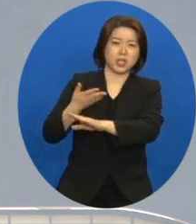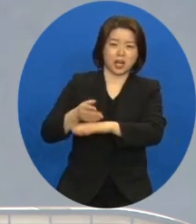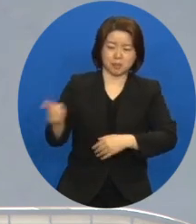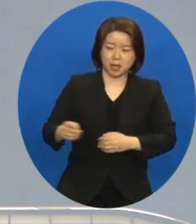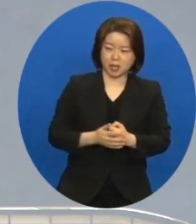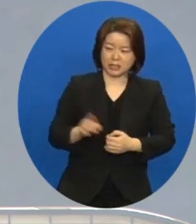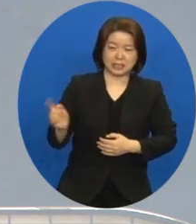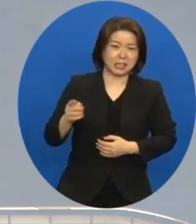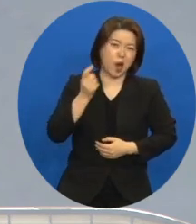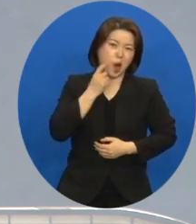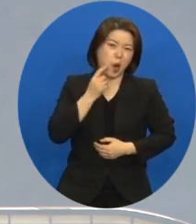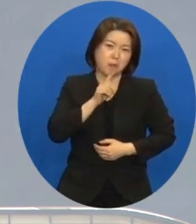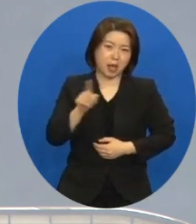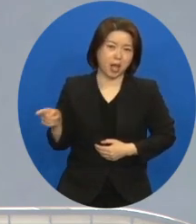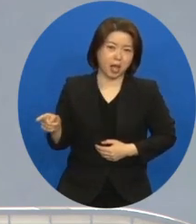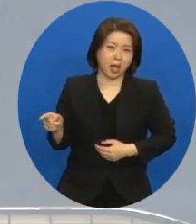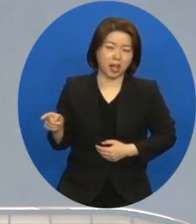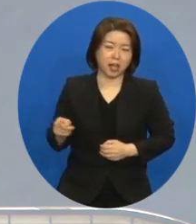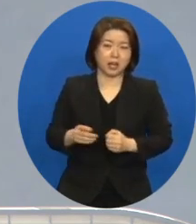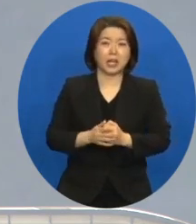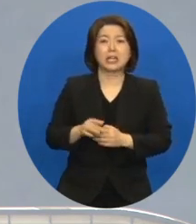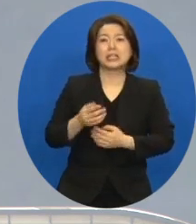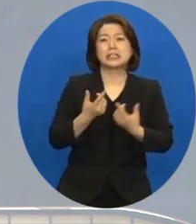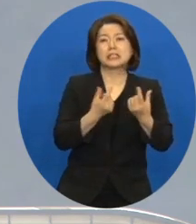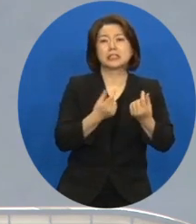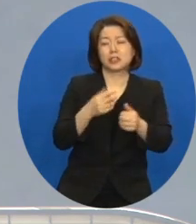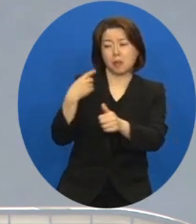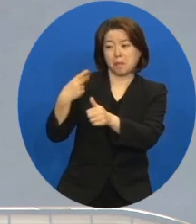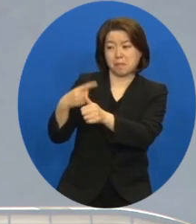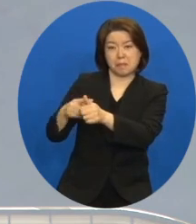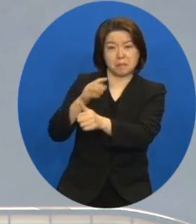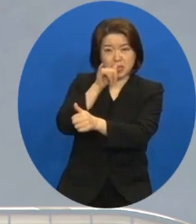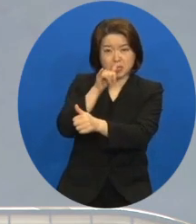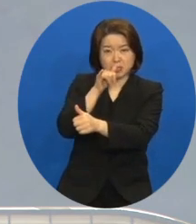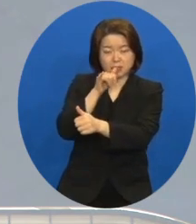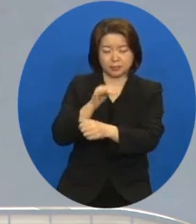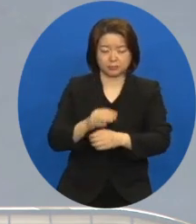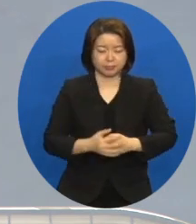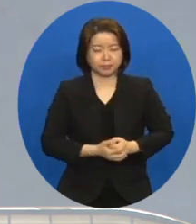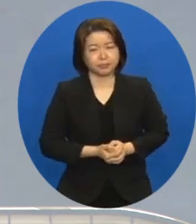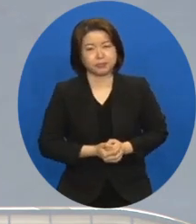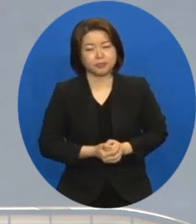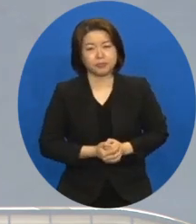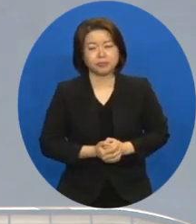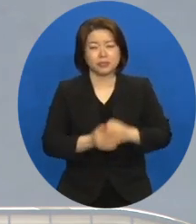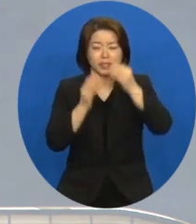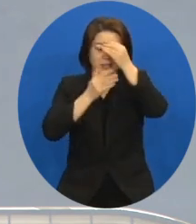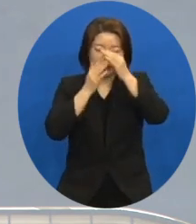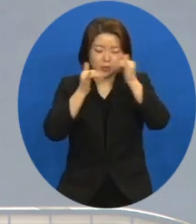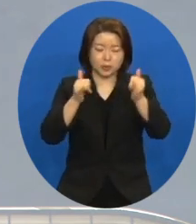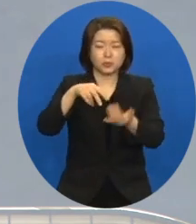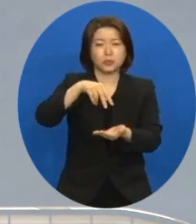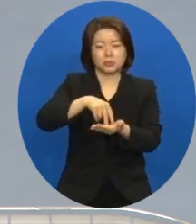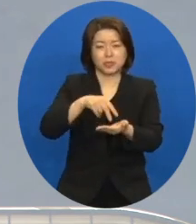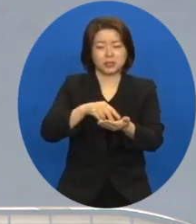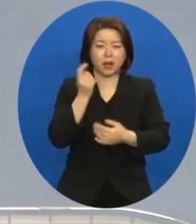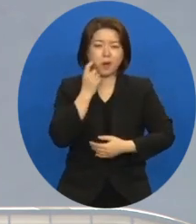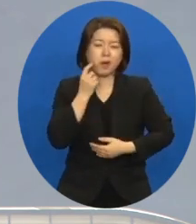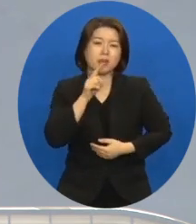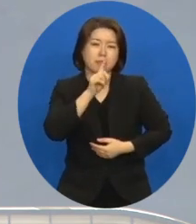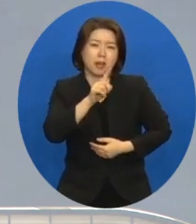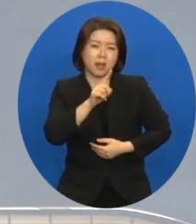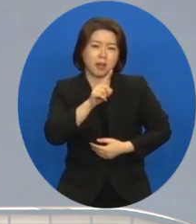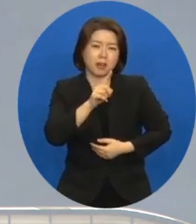사람 거짓말쟁이야, 그런 비난을 했던 겁니다. 성도에게 있어서 거짓말쟁이라고 하는